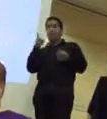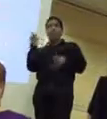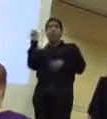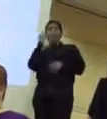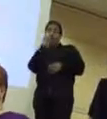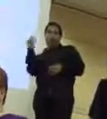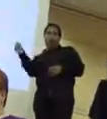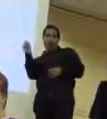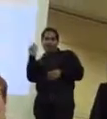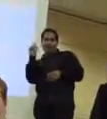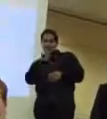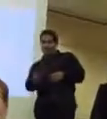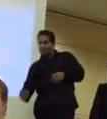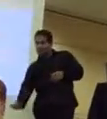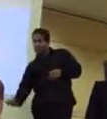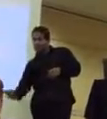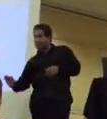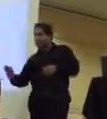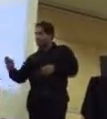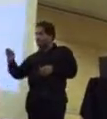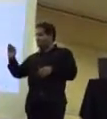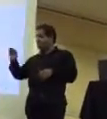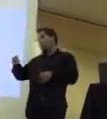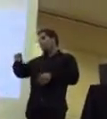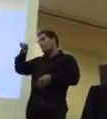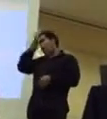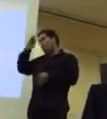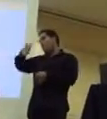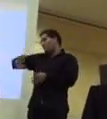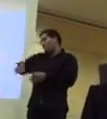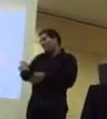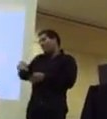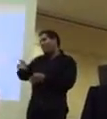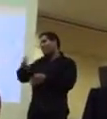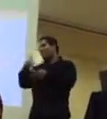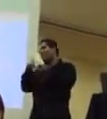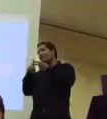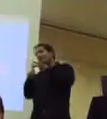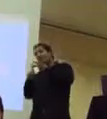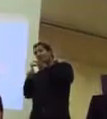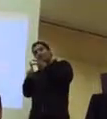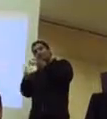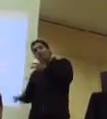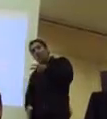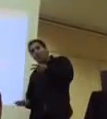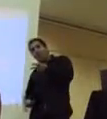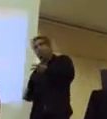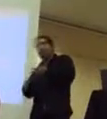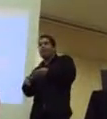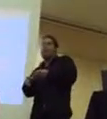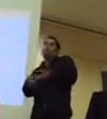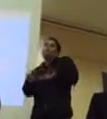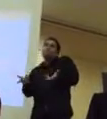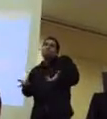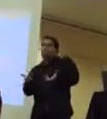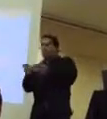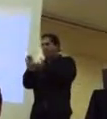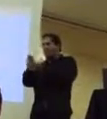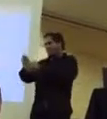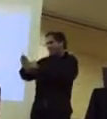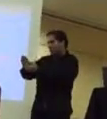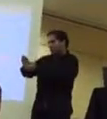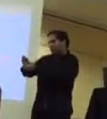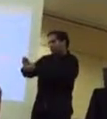Όχι. Αυτή η μπαλαρίνα έχει στραβουλήξει το πόδι της 500.000 φορές, έχει βγάλει ο Θεός ξέρει πόσες